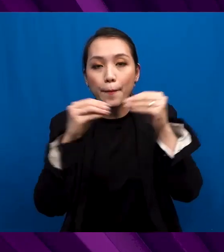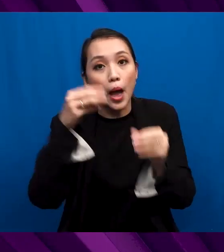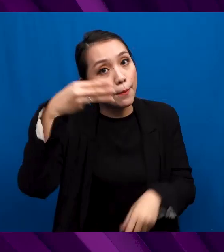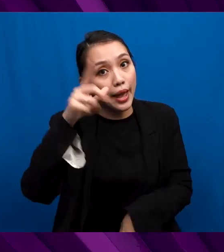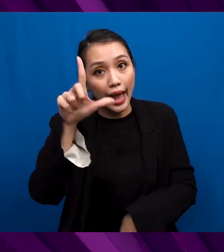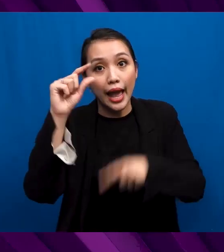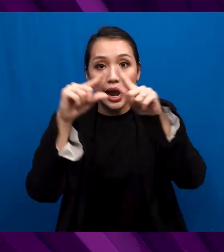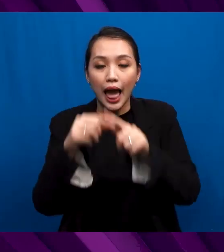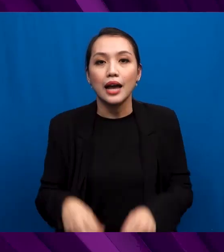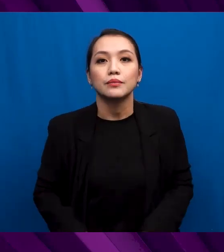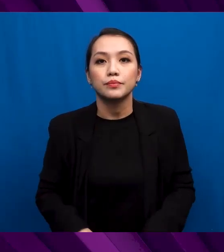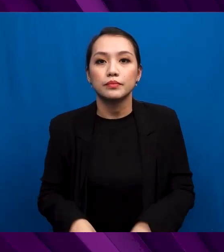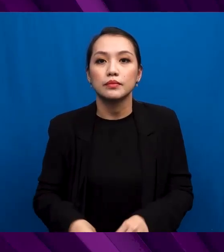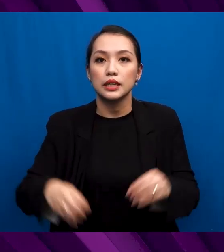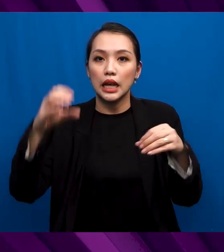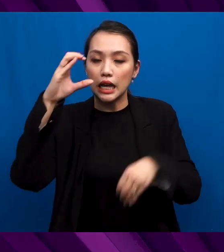saja.